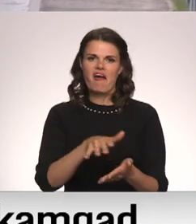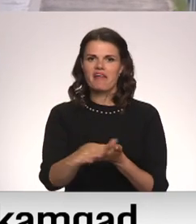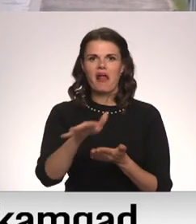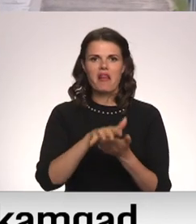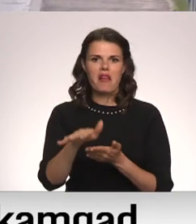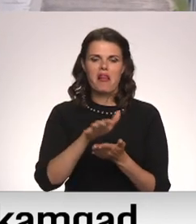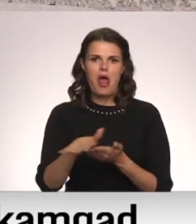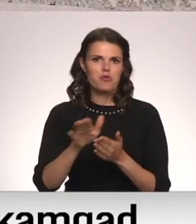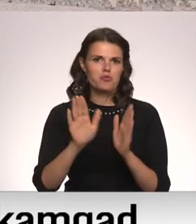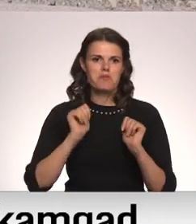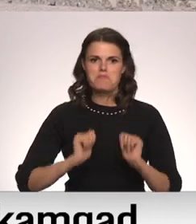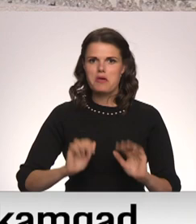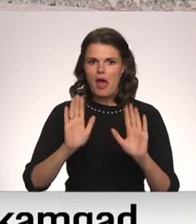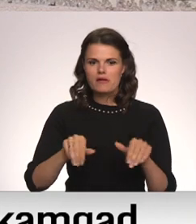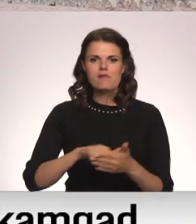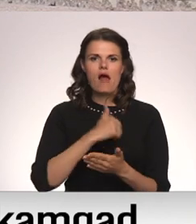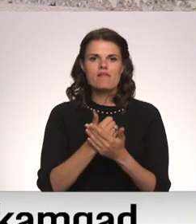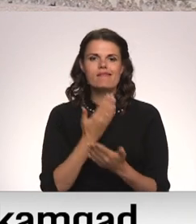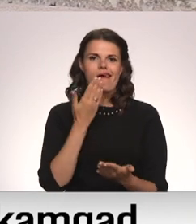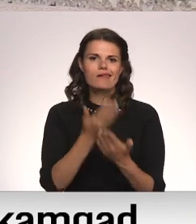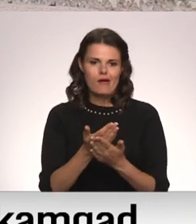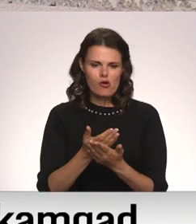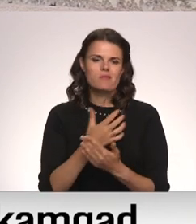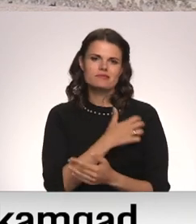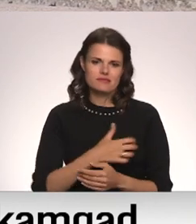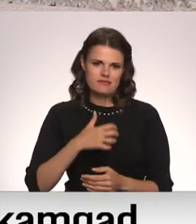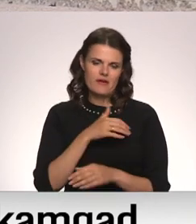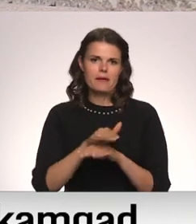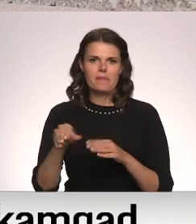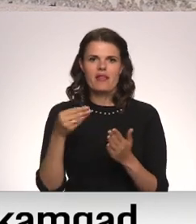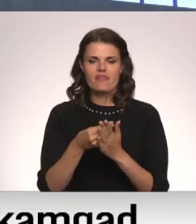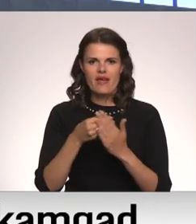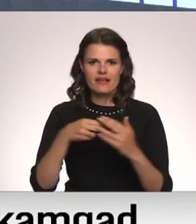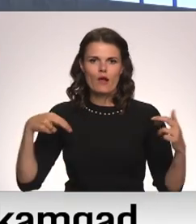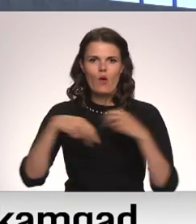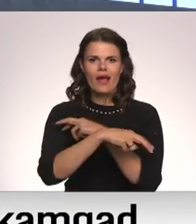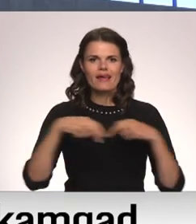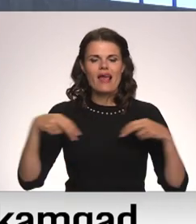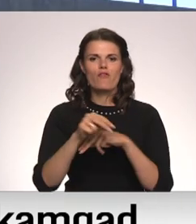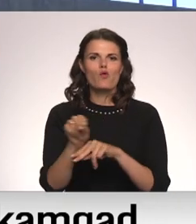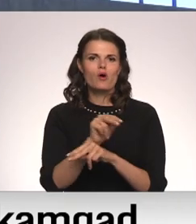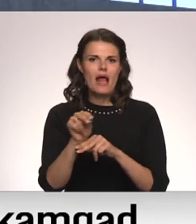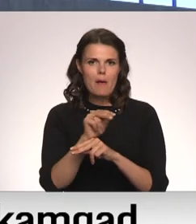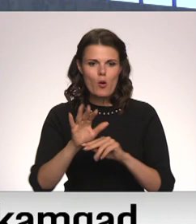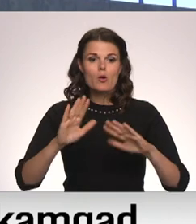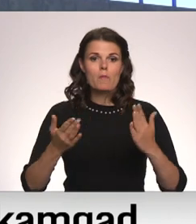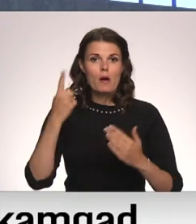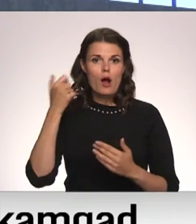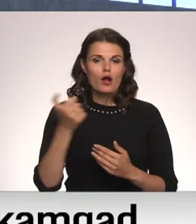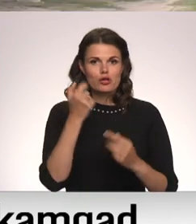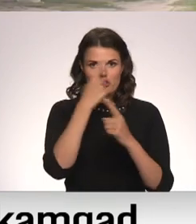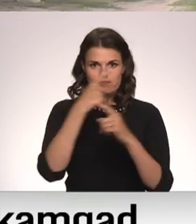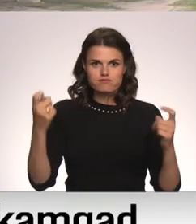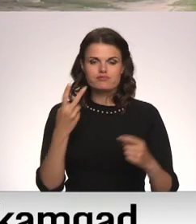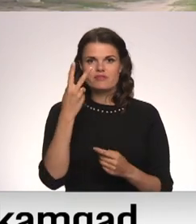eksploatēt pilnā apmērā. Galvenā rekomendācija gan ir veikt pilnvērtīgu ietvju remontu, tomēr pērni izsludinātie divi iepirkumu konkursi